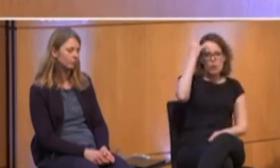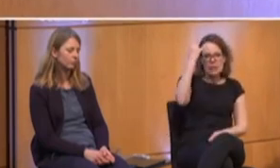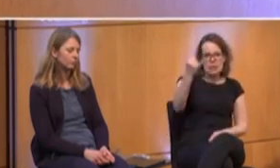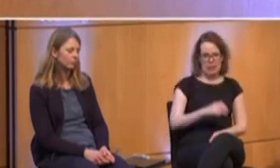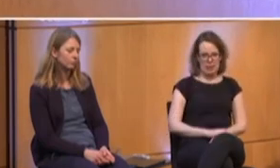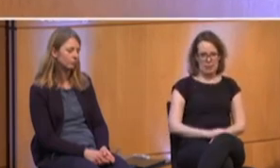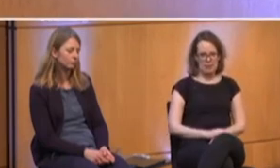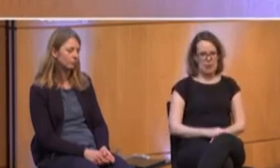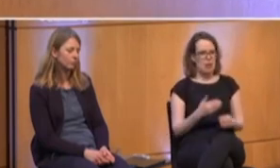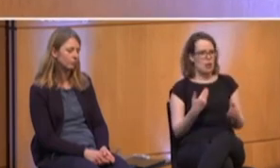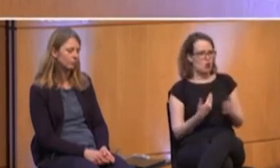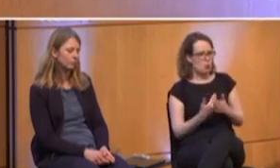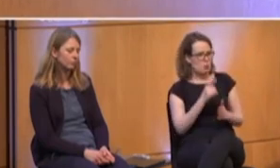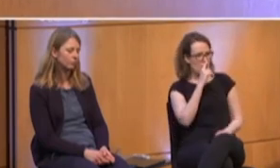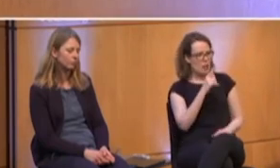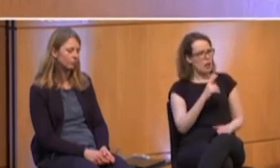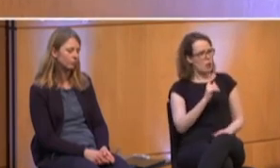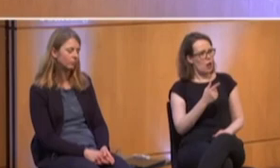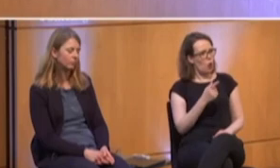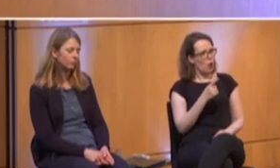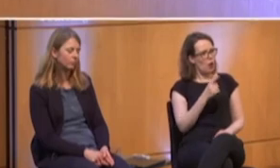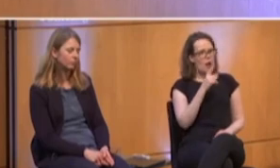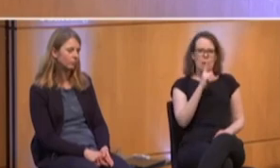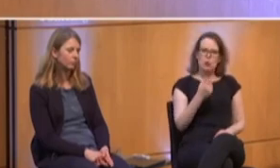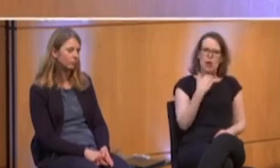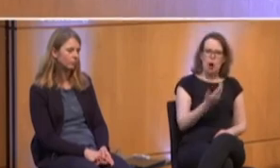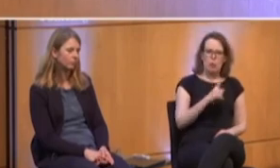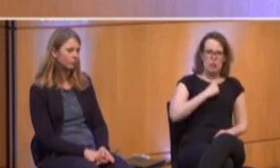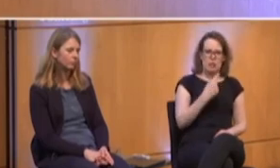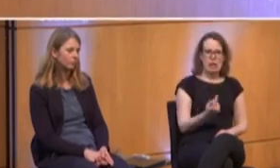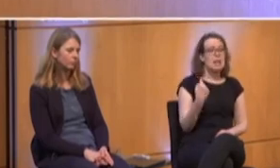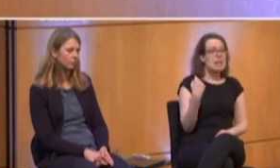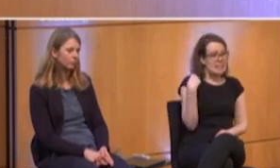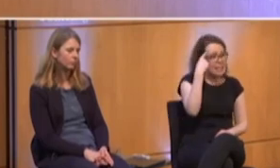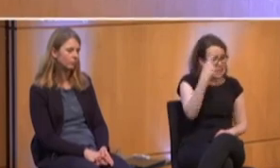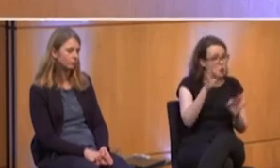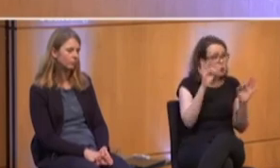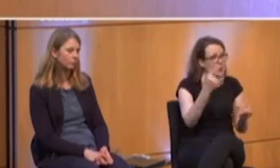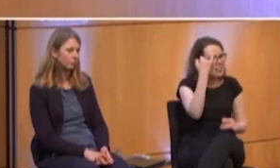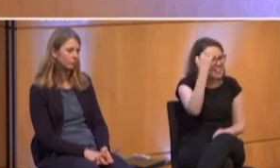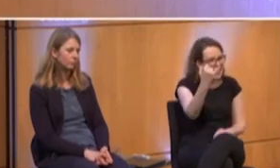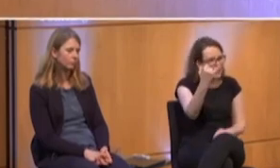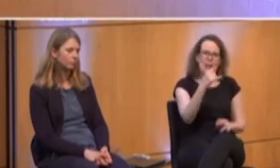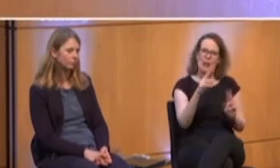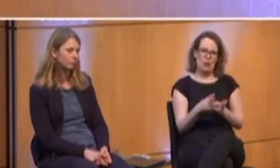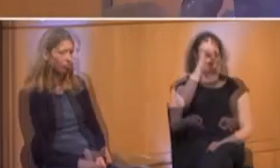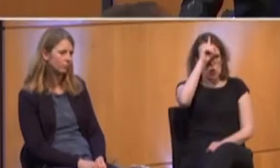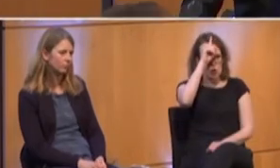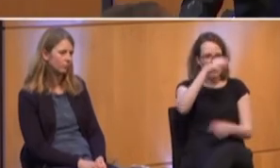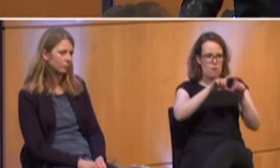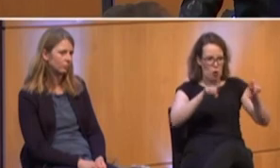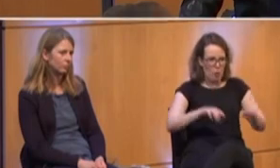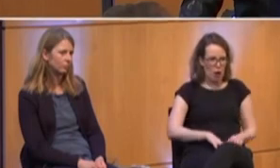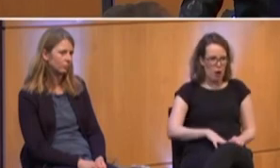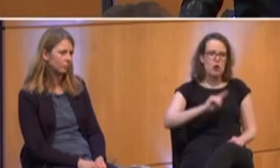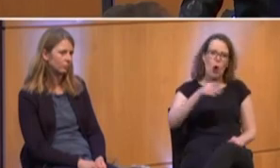habe ich gestern gesagt, habe ich gut gefunden, war eine blöde Idee, machen wir jetzt anders. Wenn ich das nicht tue, dann werde ich auch keine Fehlerkultur in meiner Organisation haben. Und was